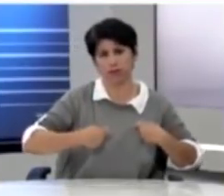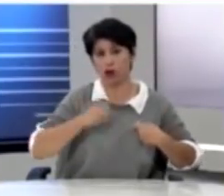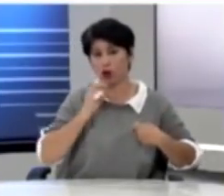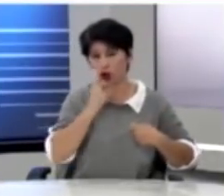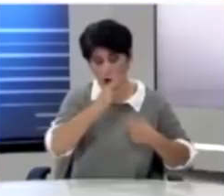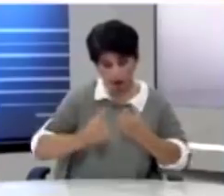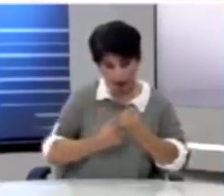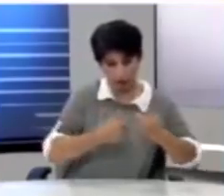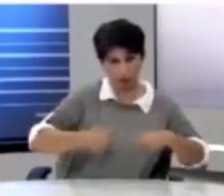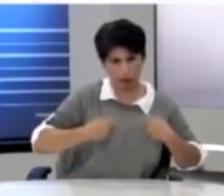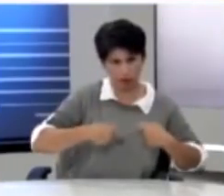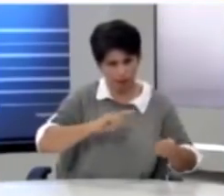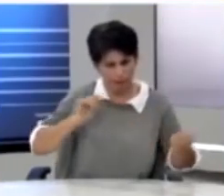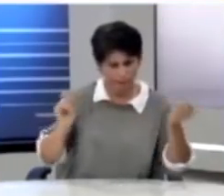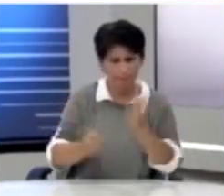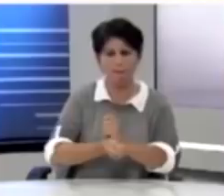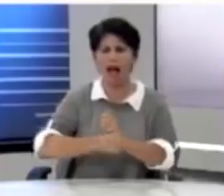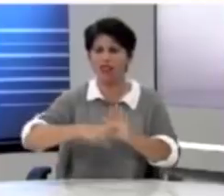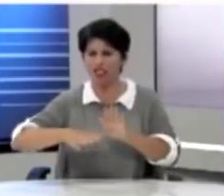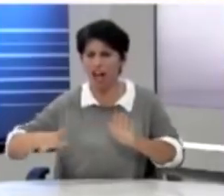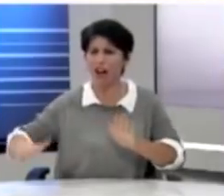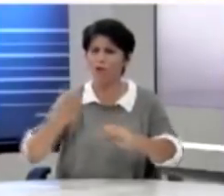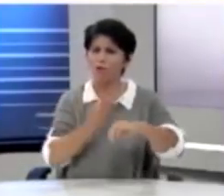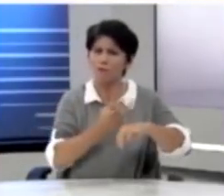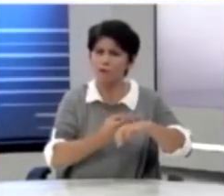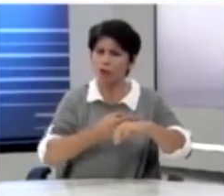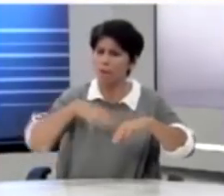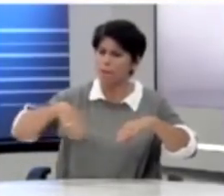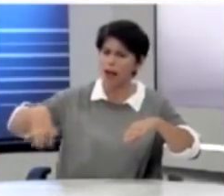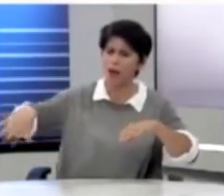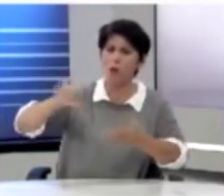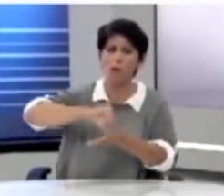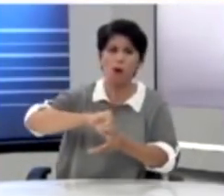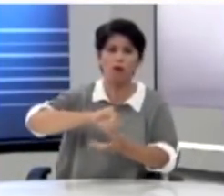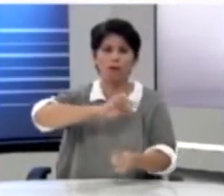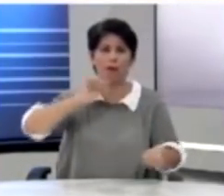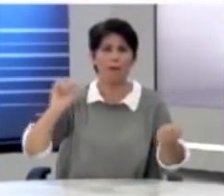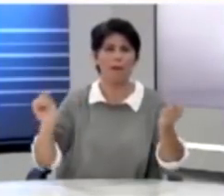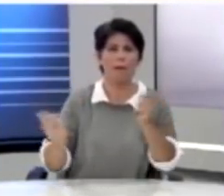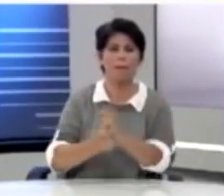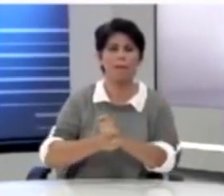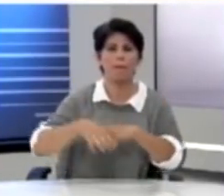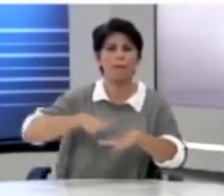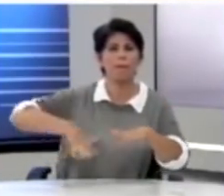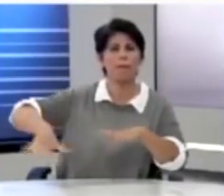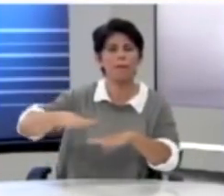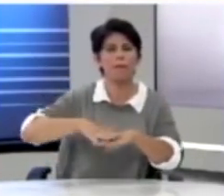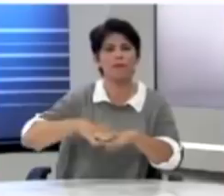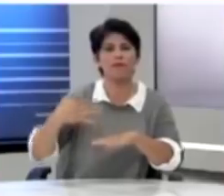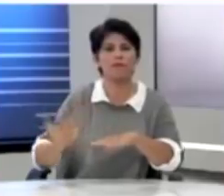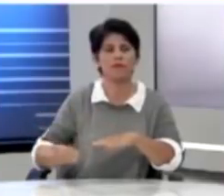μετατρέψει παραλίες, βουνά, γειτονιές των πόλεων σε πεδία τοποθέτησης